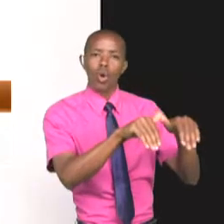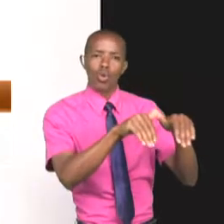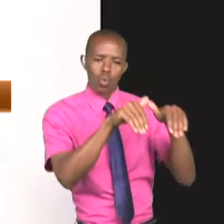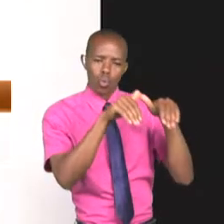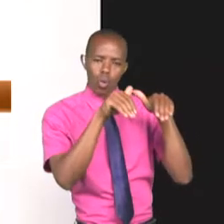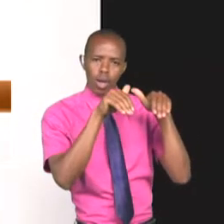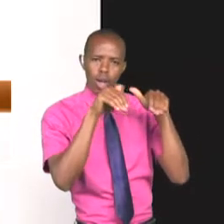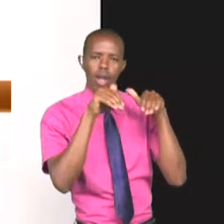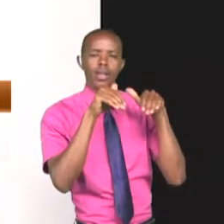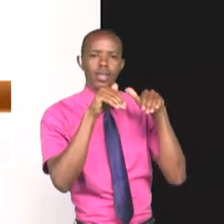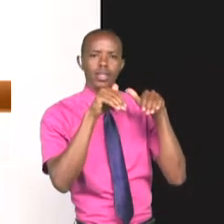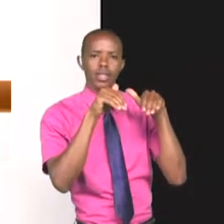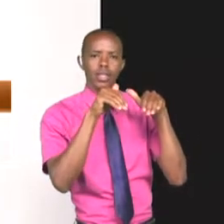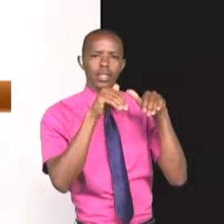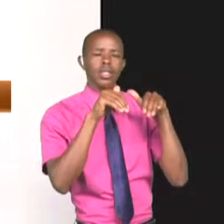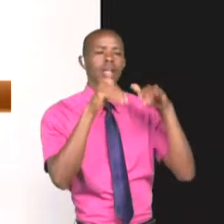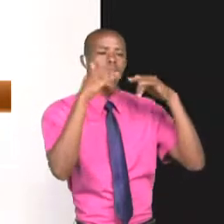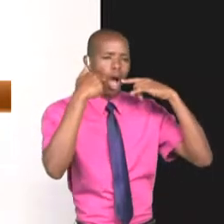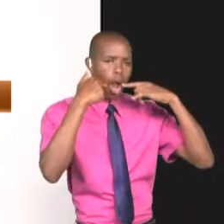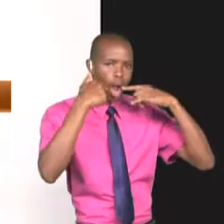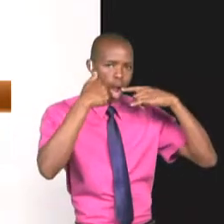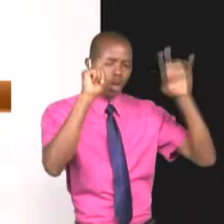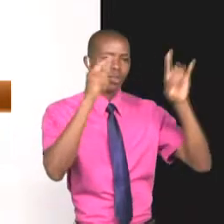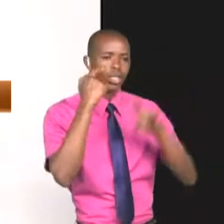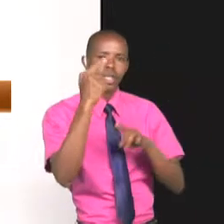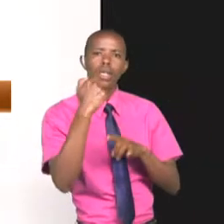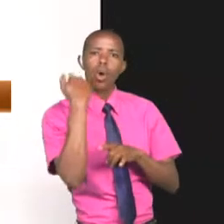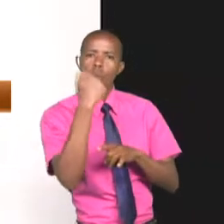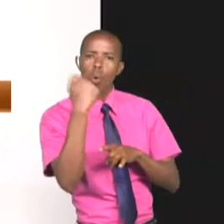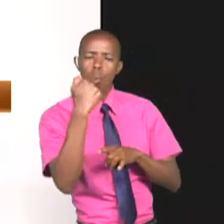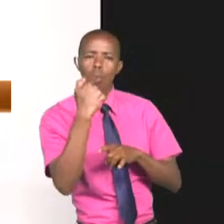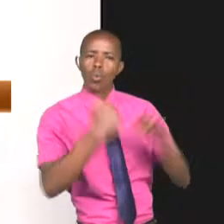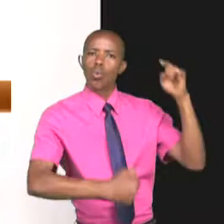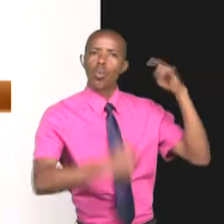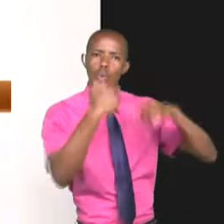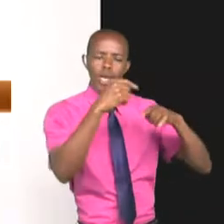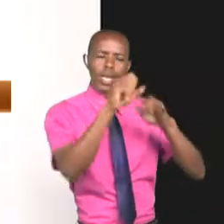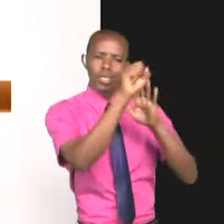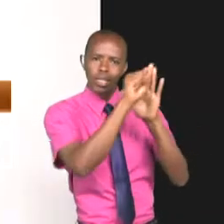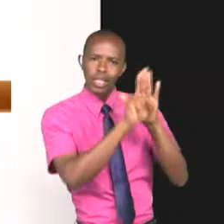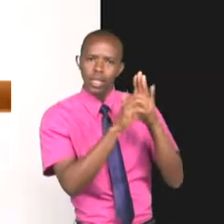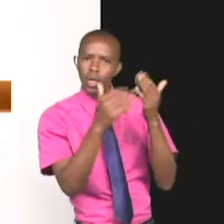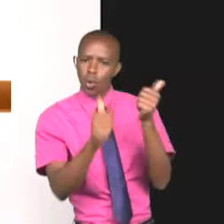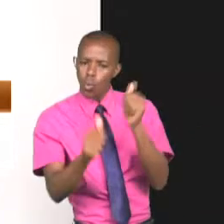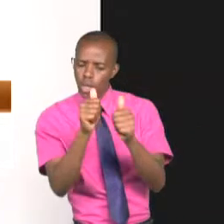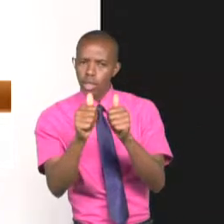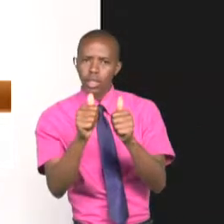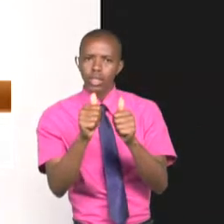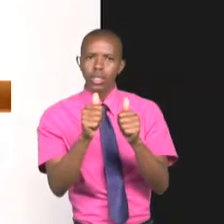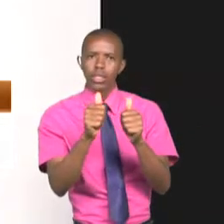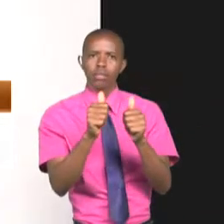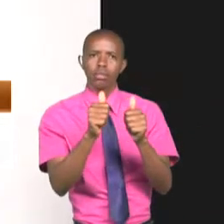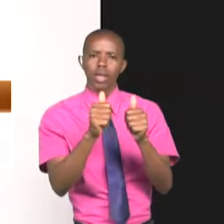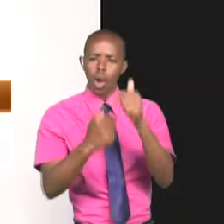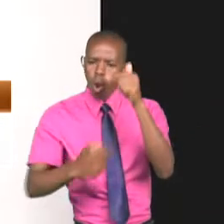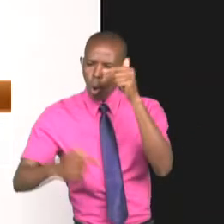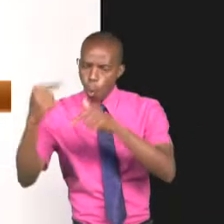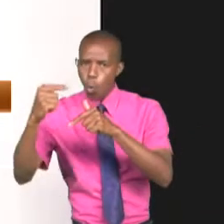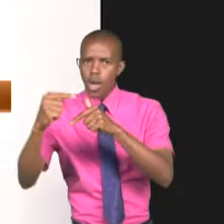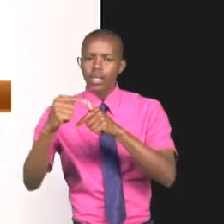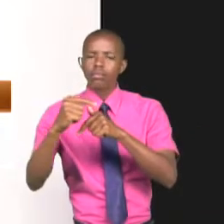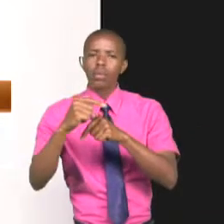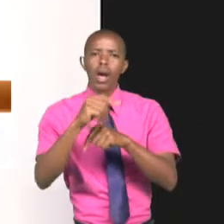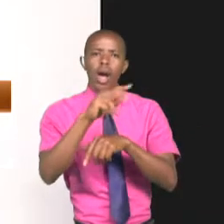subra, tuongoje nani atatawaza ushindi, na tuone nani atakuwa ameshinda katika jimbo fulani, na atakuwa ameshinda katika jimbo la